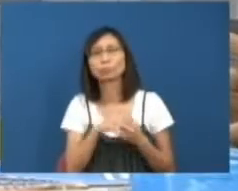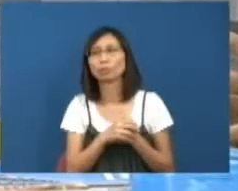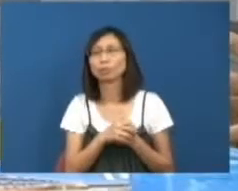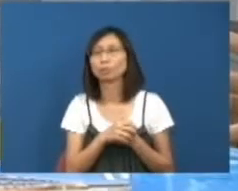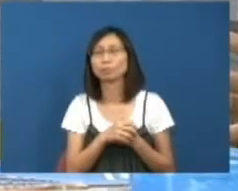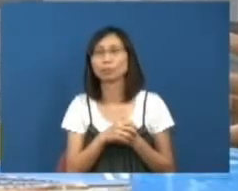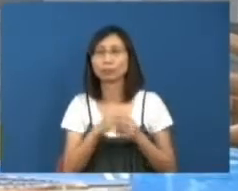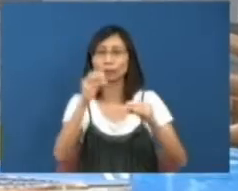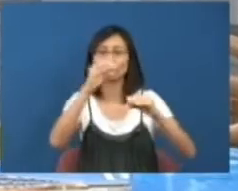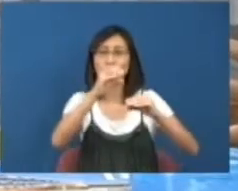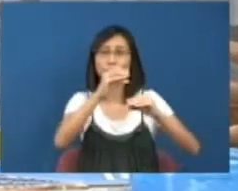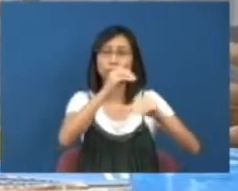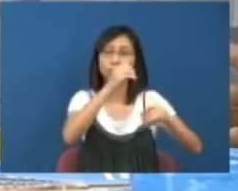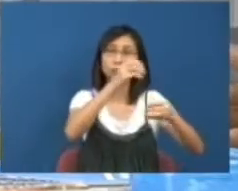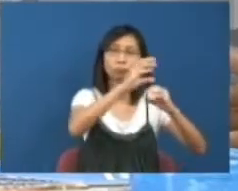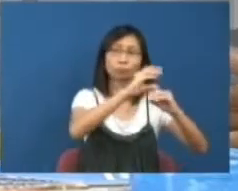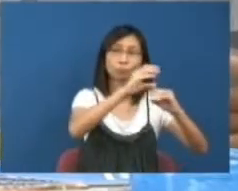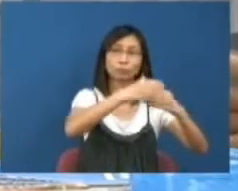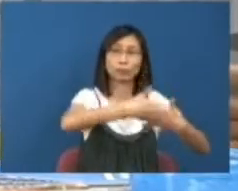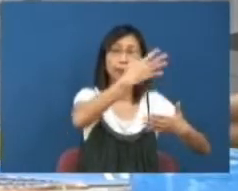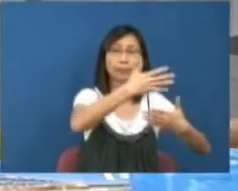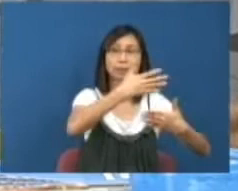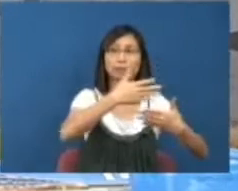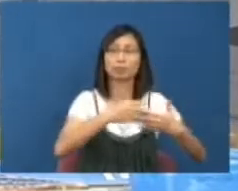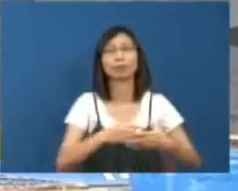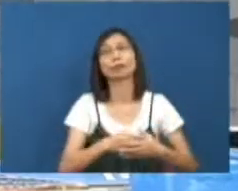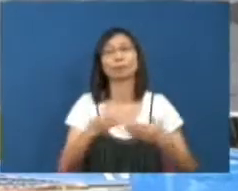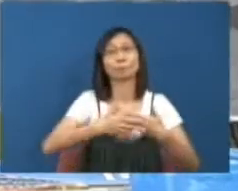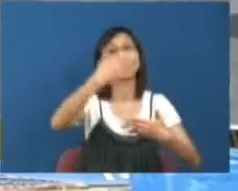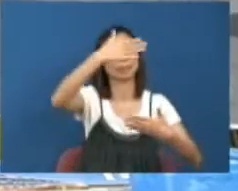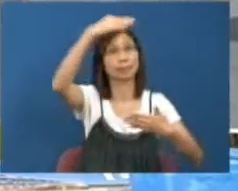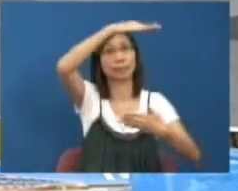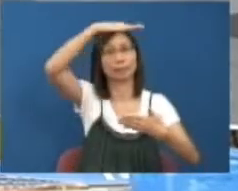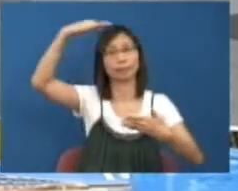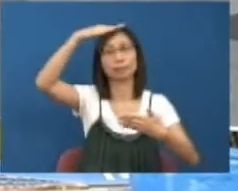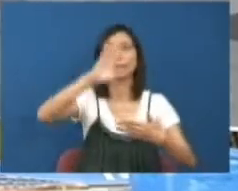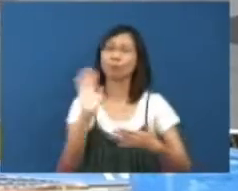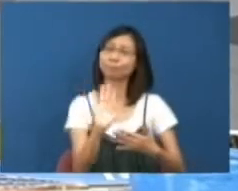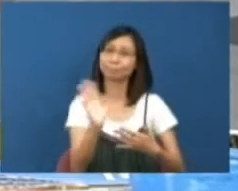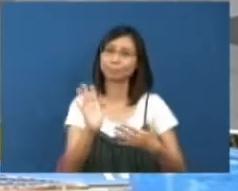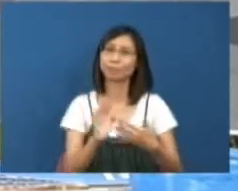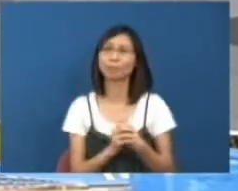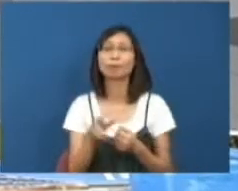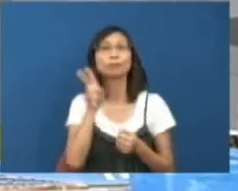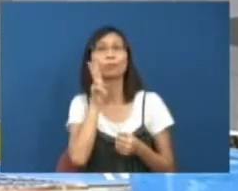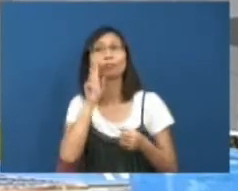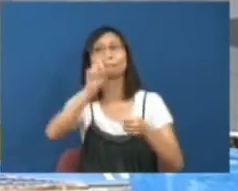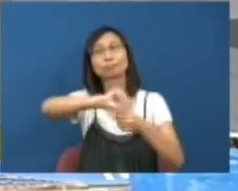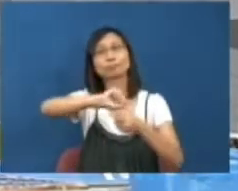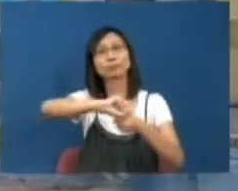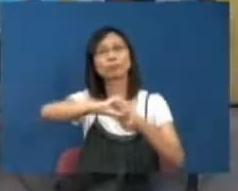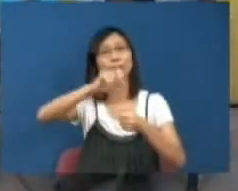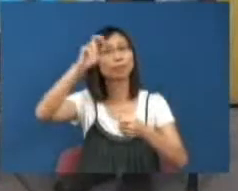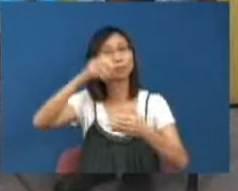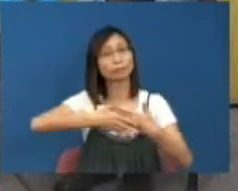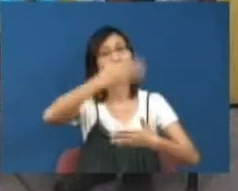應該係喺個大廈嘅天頂嘅喎。 其實就唔係淨係大廈嘅天頂嘅， 哦、 即係如果你加埋個建築設計